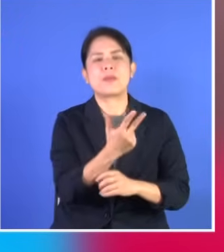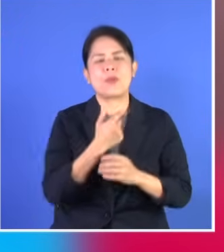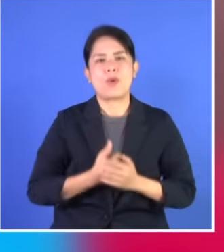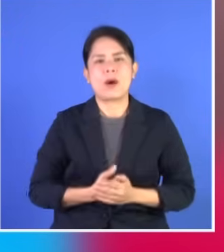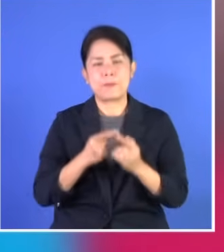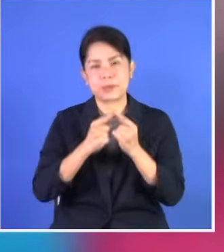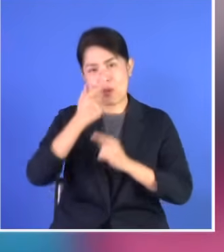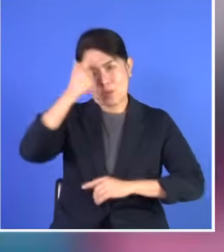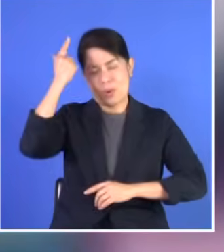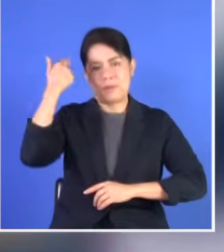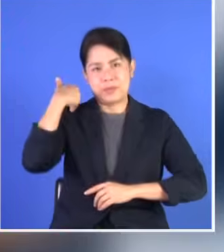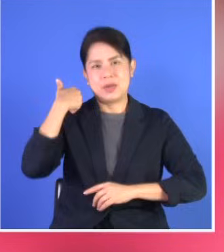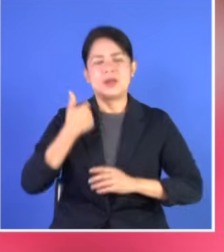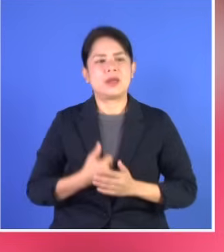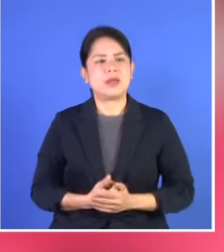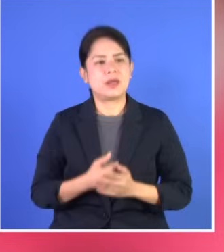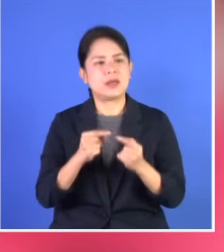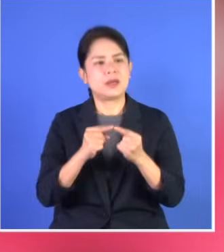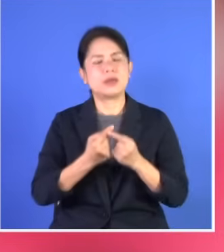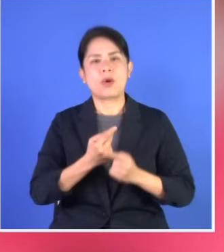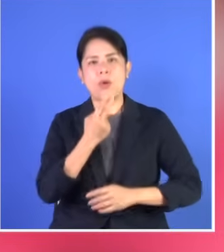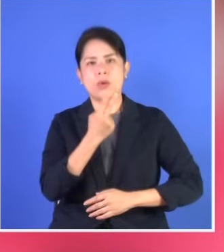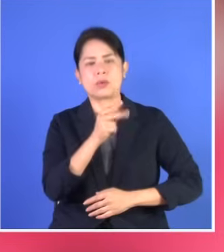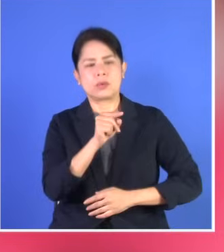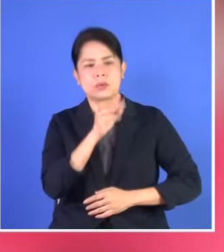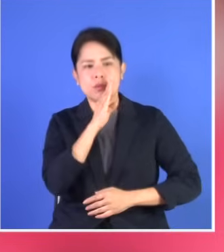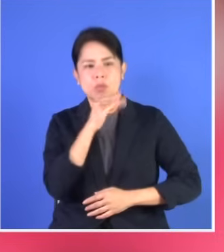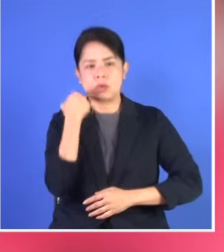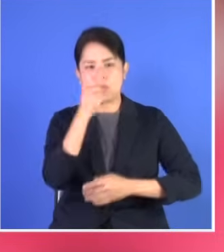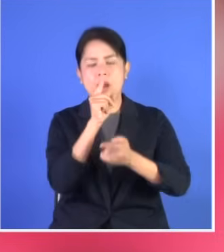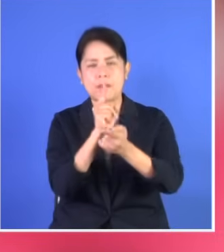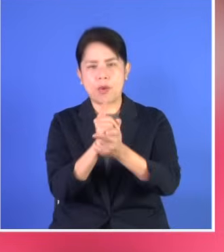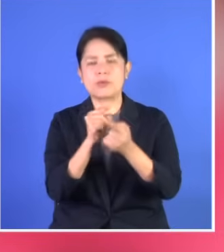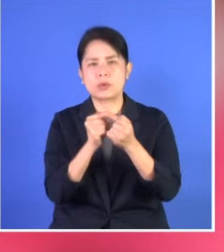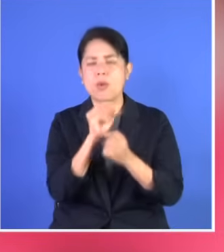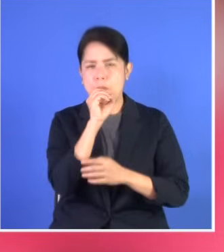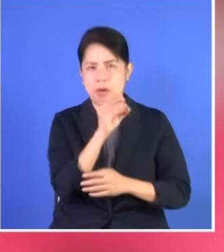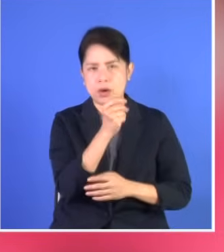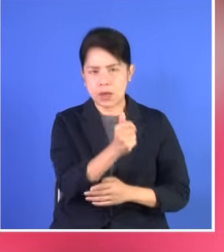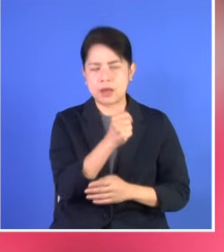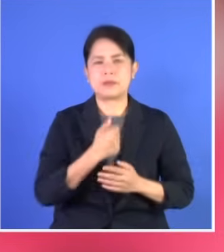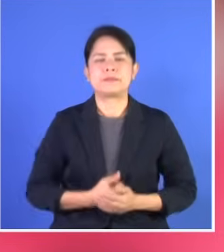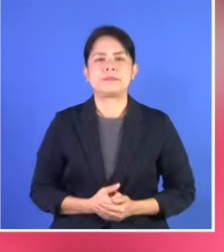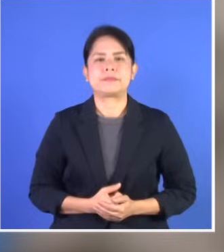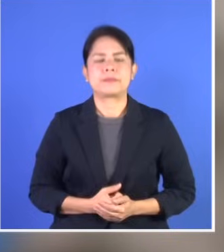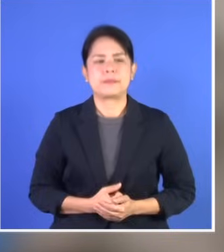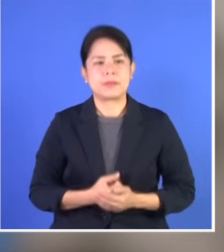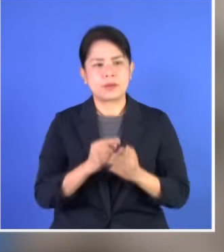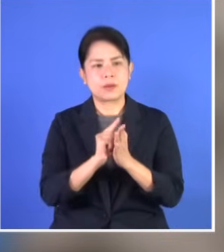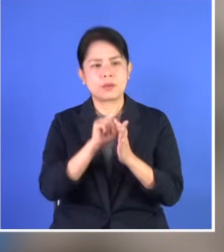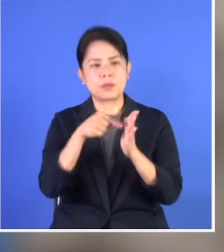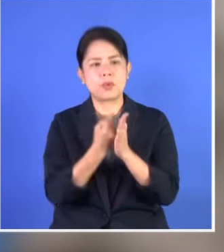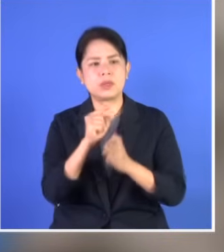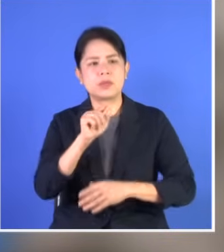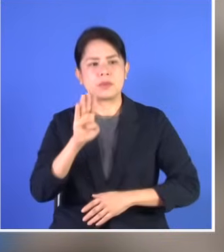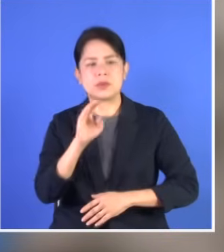หรียญหลวงปู่เอี่ยมเข้าหลามตัดลายธงชาติผู้ใดพบเห็นเนี่ยรบกวนแจ้งเบาะแสได้ตลอด24ชั่วโมงครับนี่นะฮะเขาก็โ